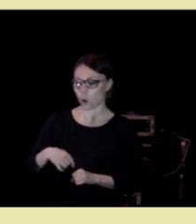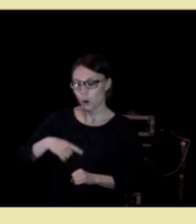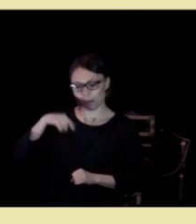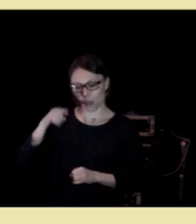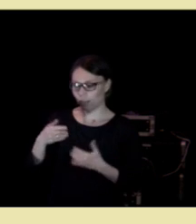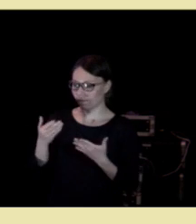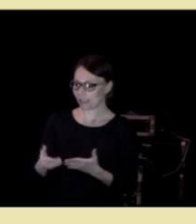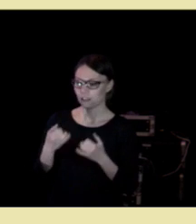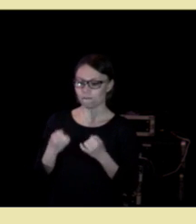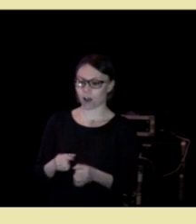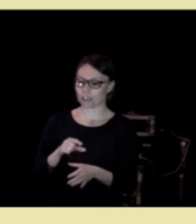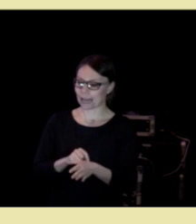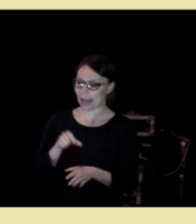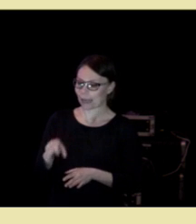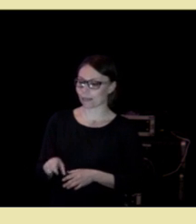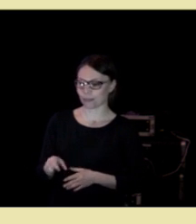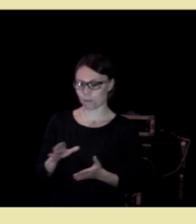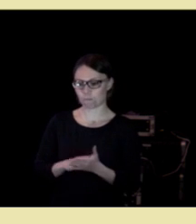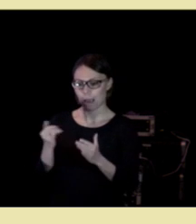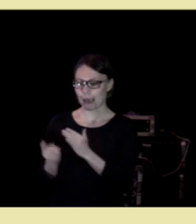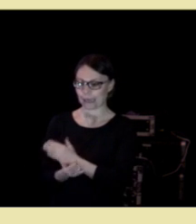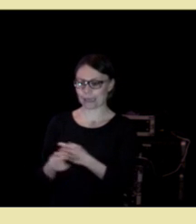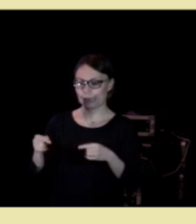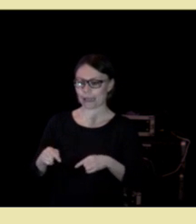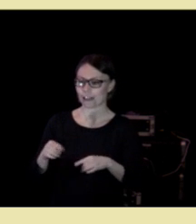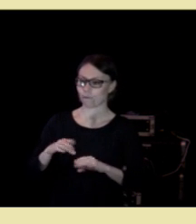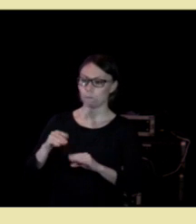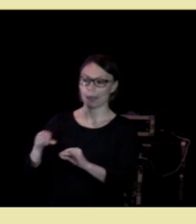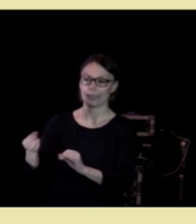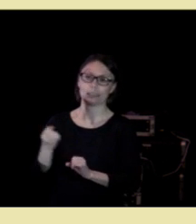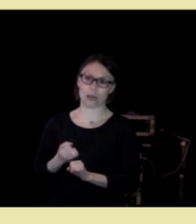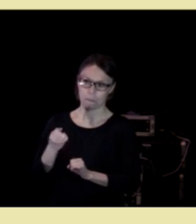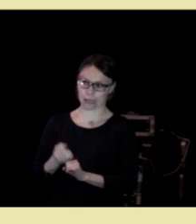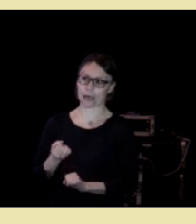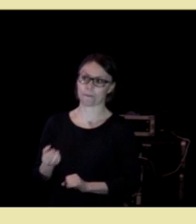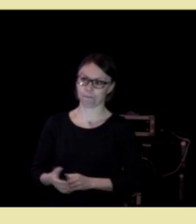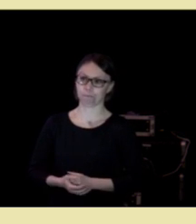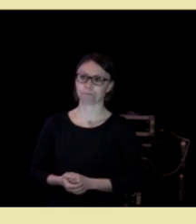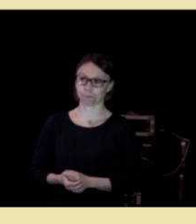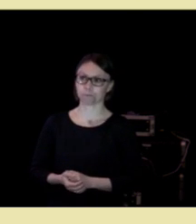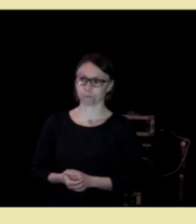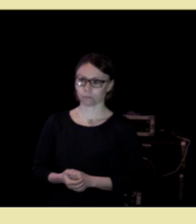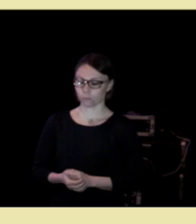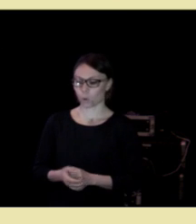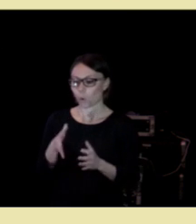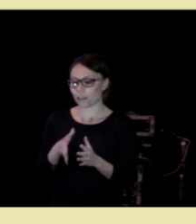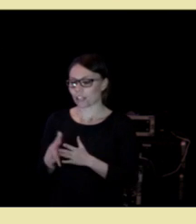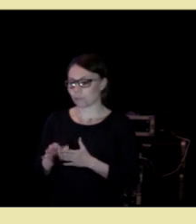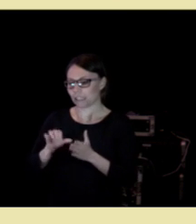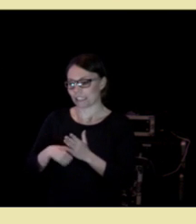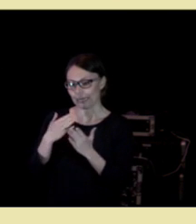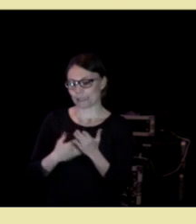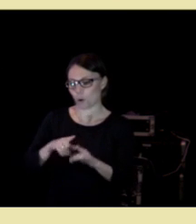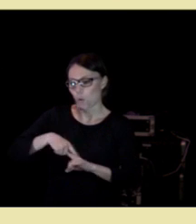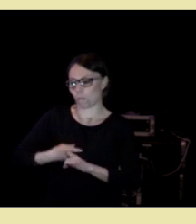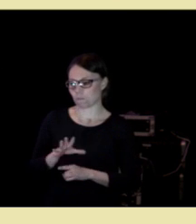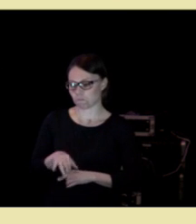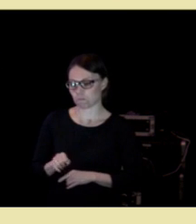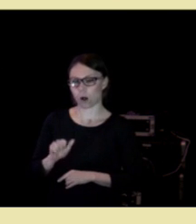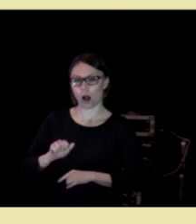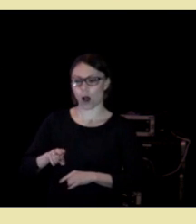vise at fastlegen hadde vært til stede I det forbedringsarbeidet. Og de gjennomgikk da sjekklisten på nytt på